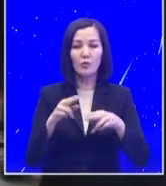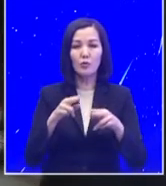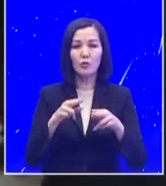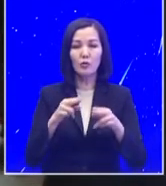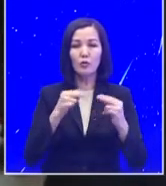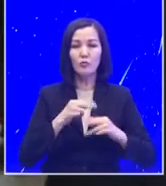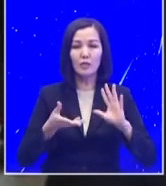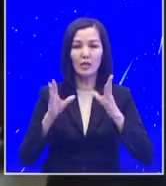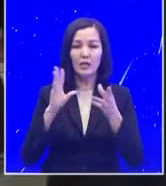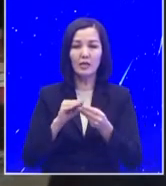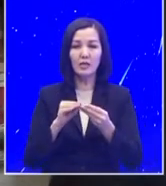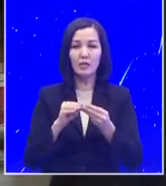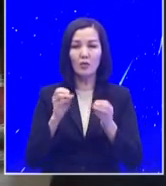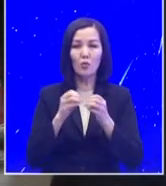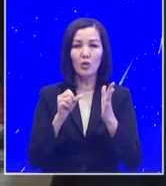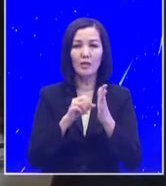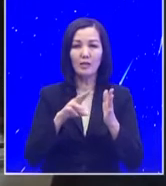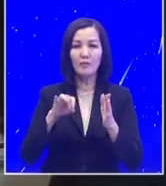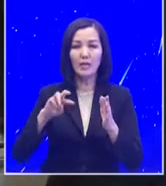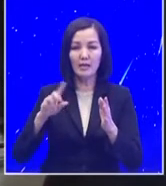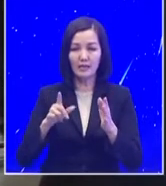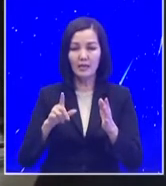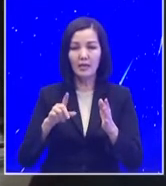жұмыстарының көлемі 16 миллиардқа жуықтады.